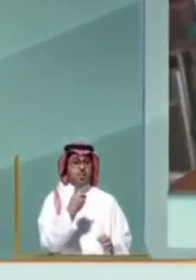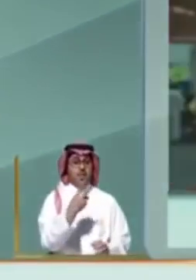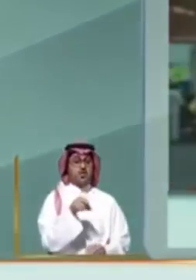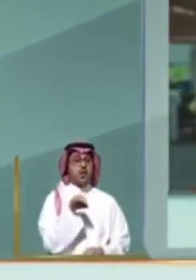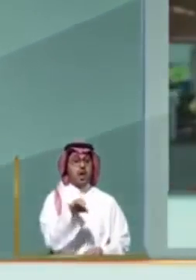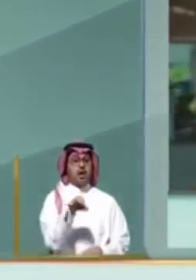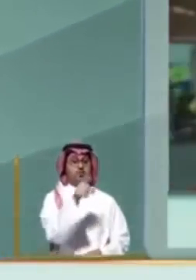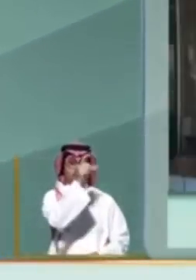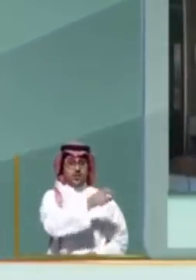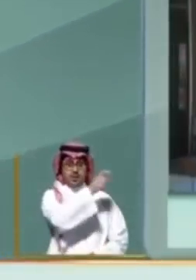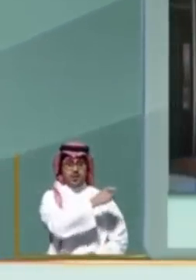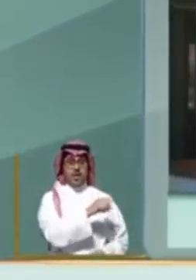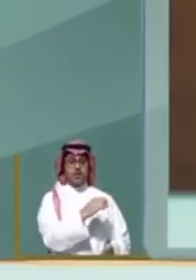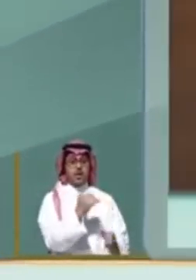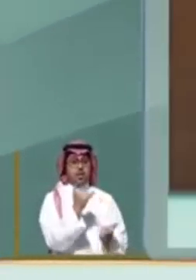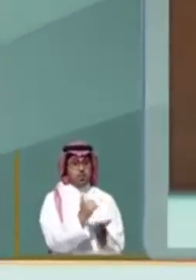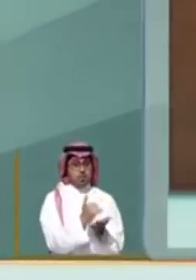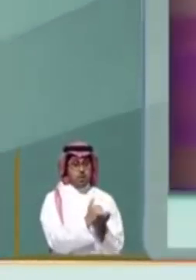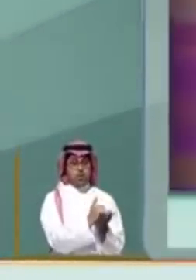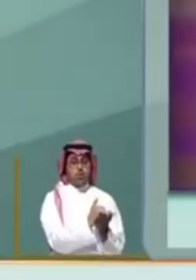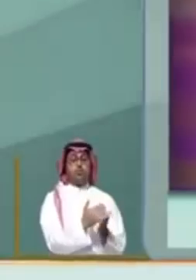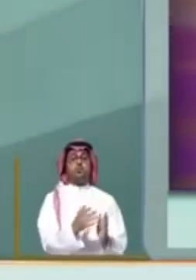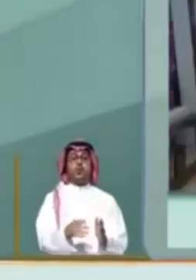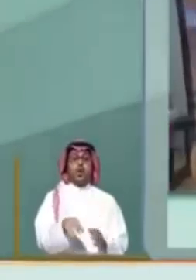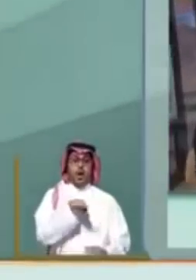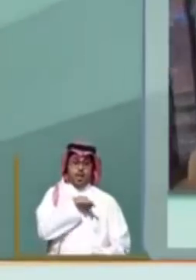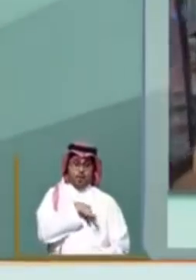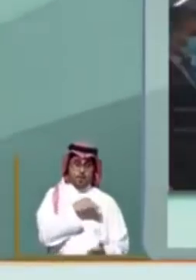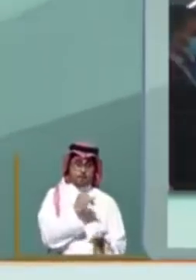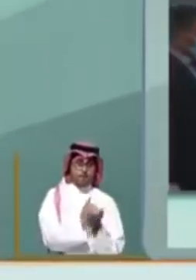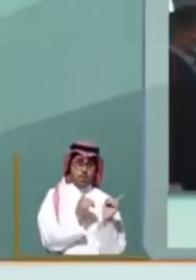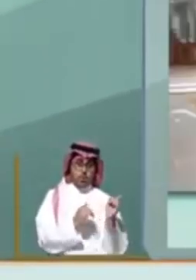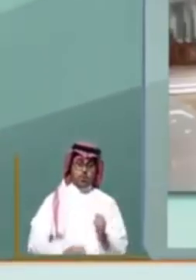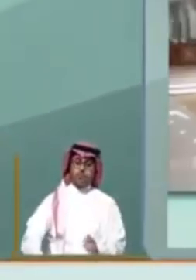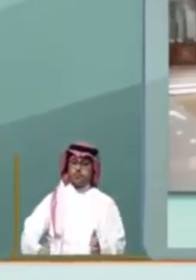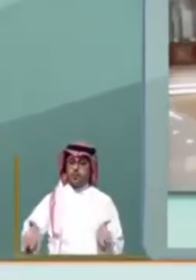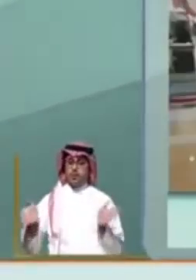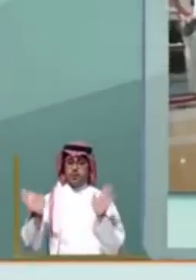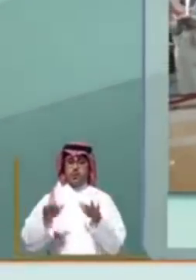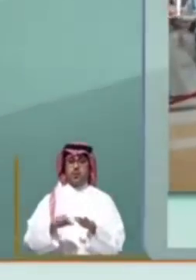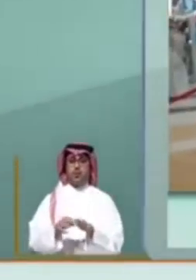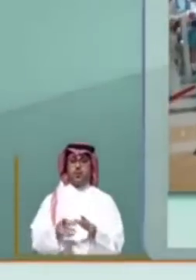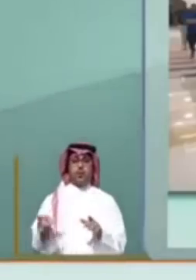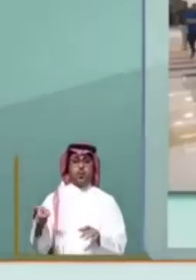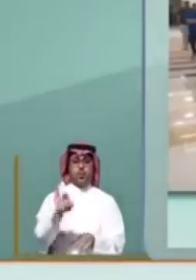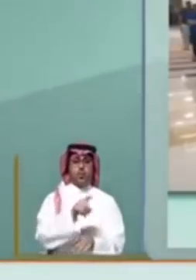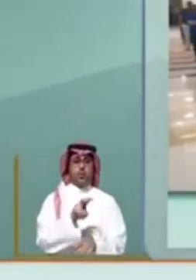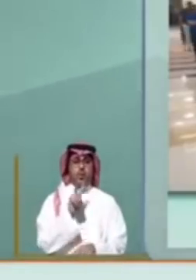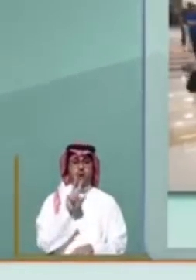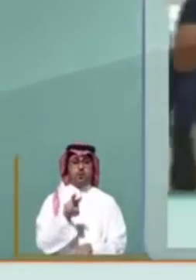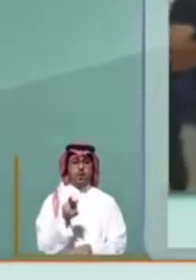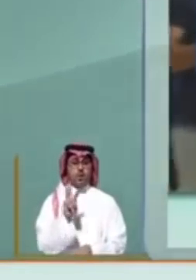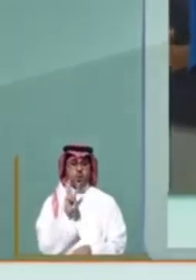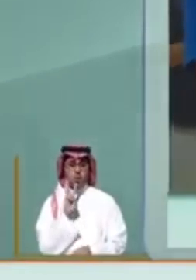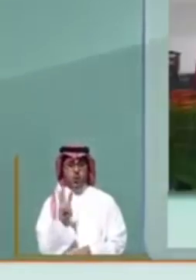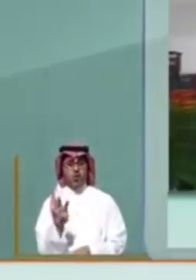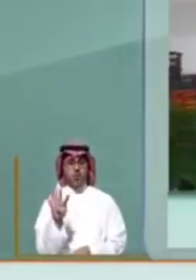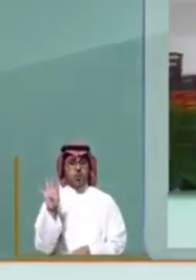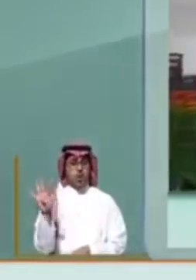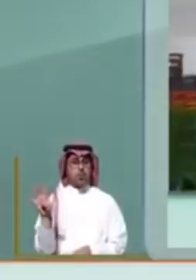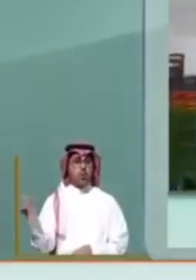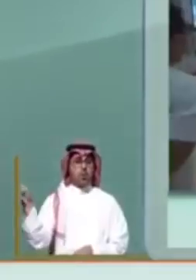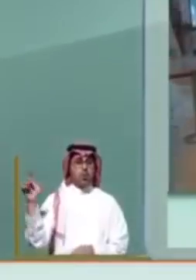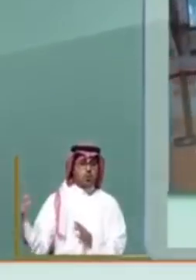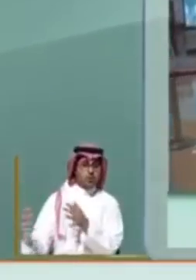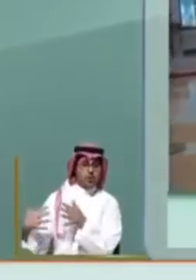عامل. كذلك مشاركة الأفراد المشاركين بالجولات الرقابية والبالغ عددها 2,304.